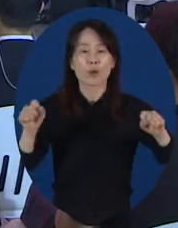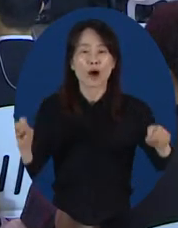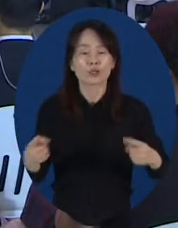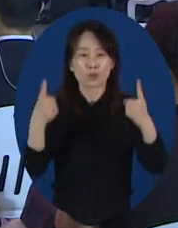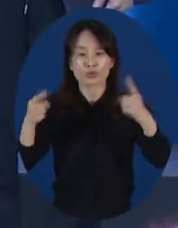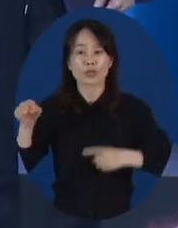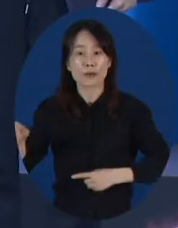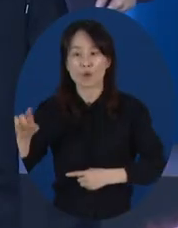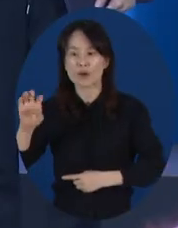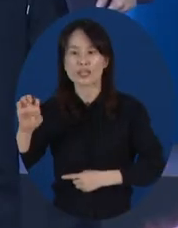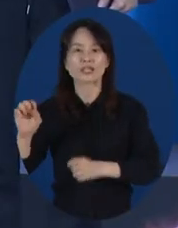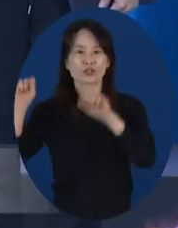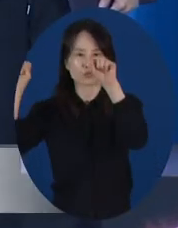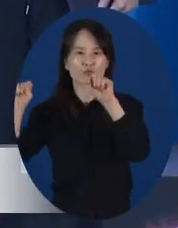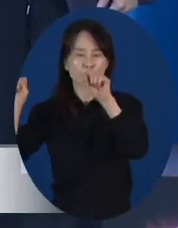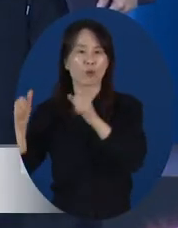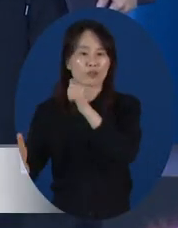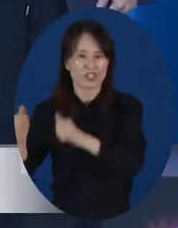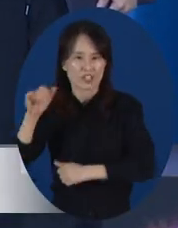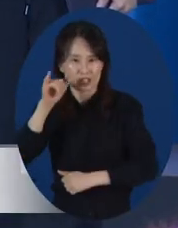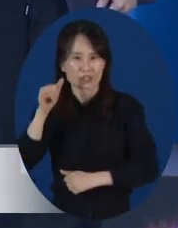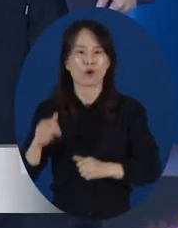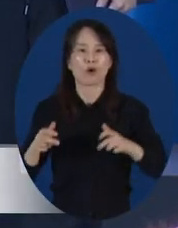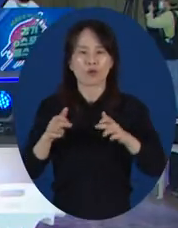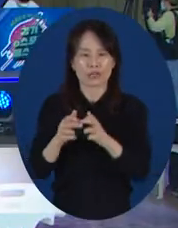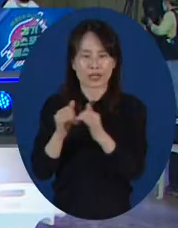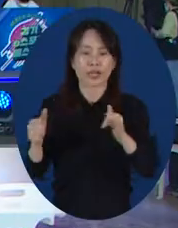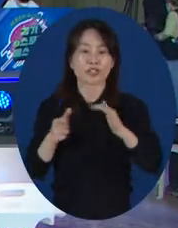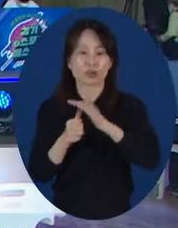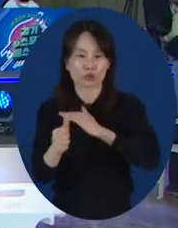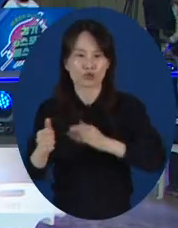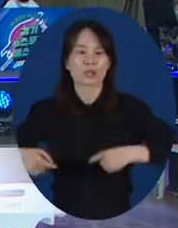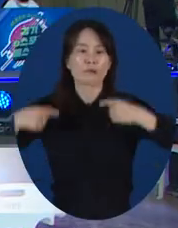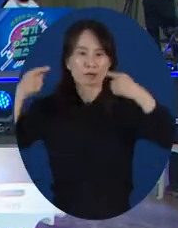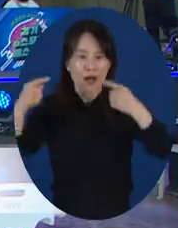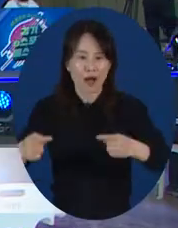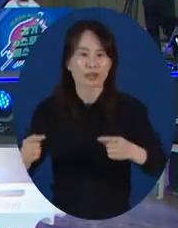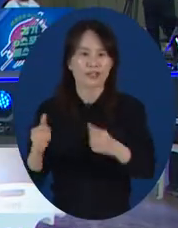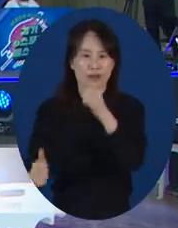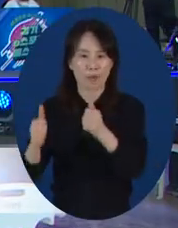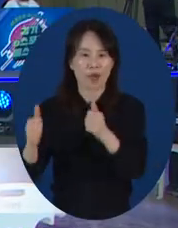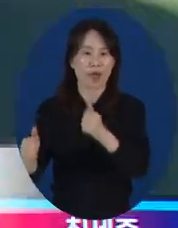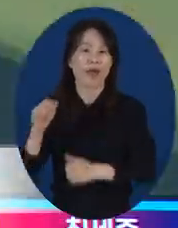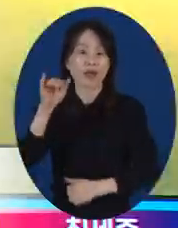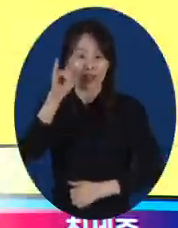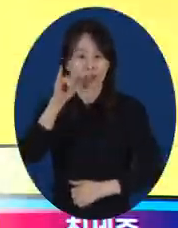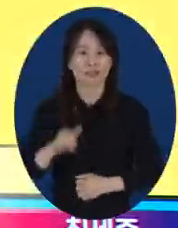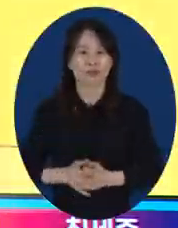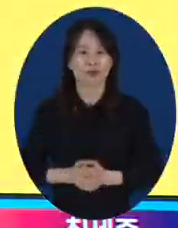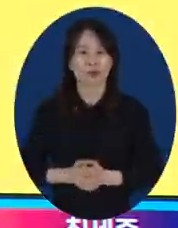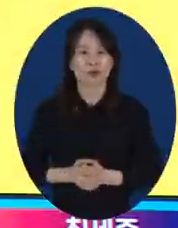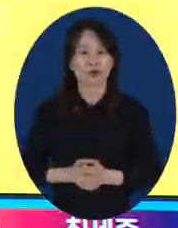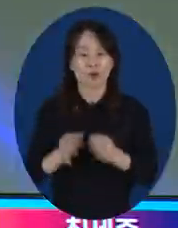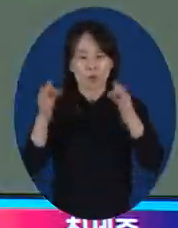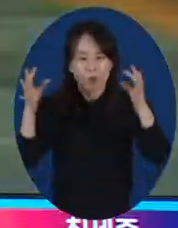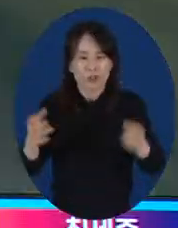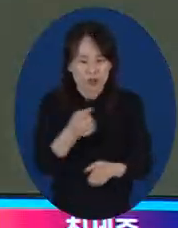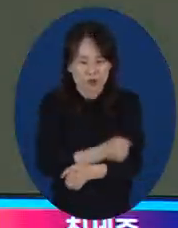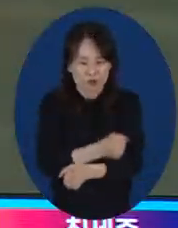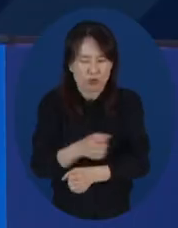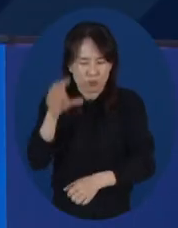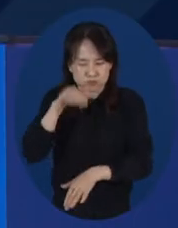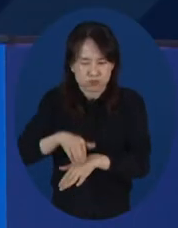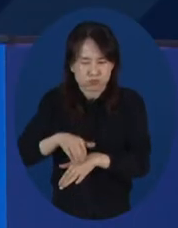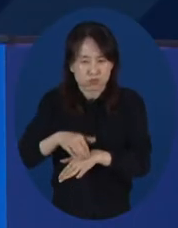진행되는 e스포츠 페스티벌. 올해는 장애인 선수들이 참가하는 장애인 e스포츠 대회도 열렸습니다. 오랜 시간